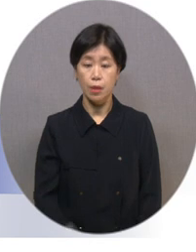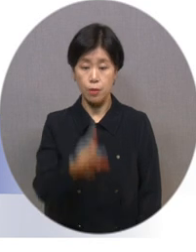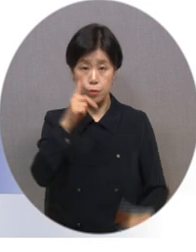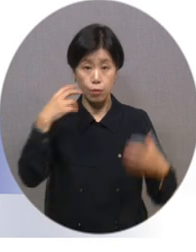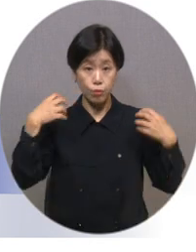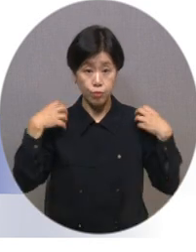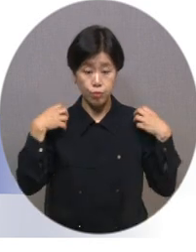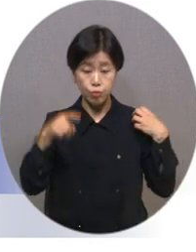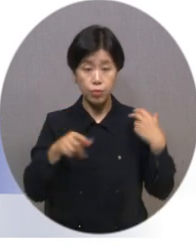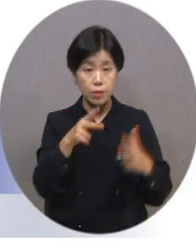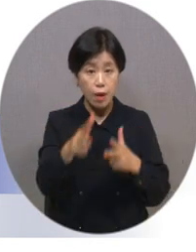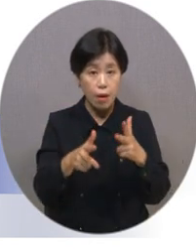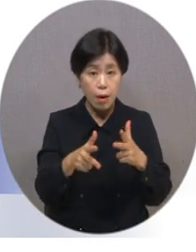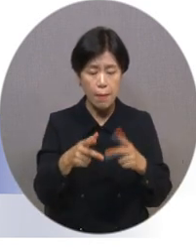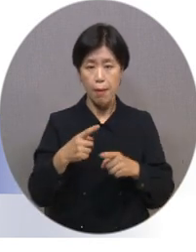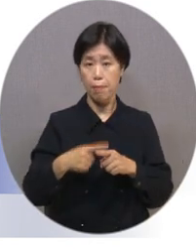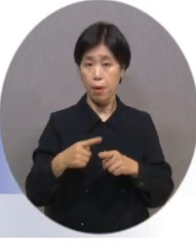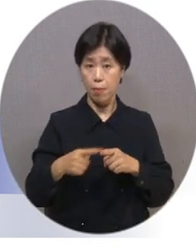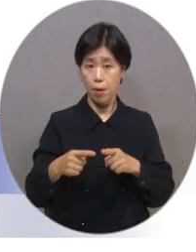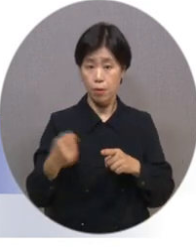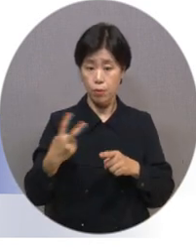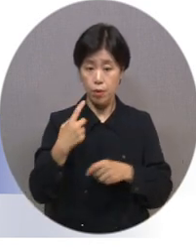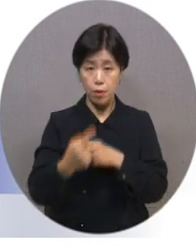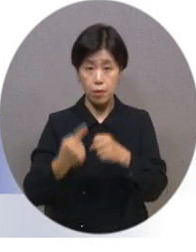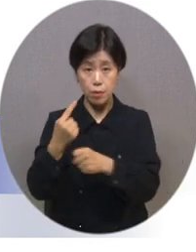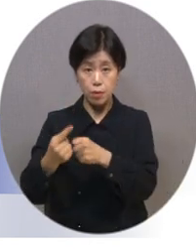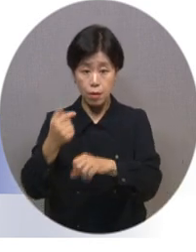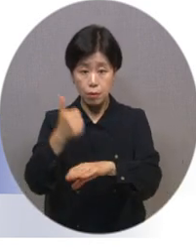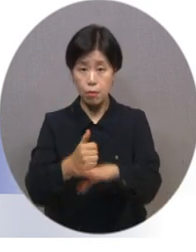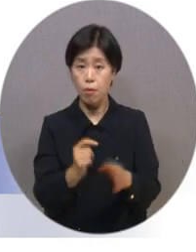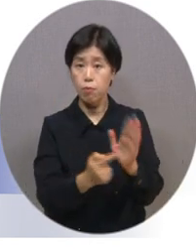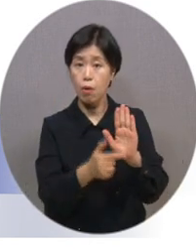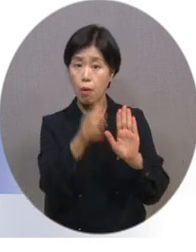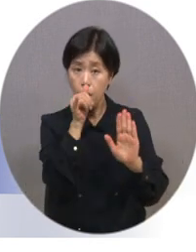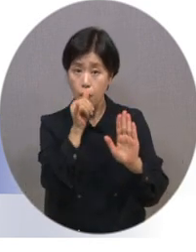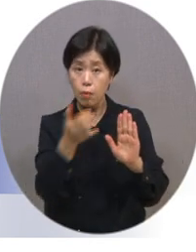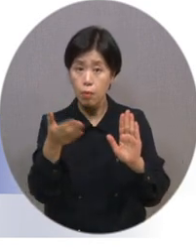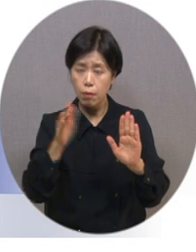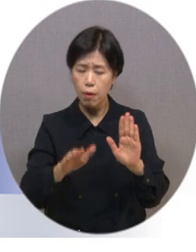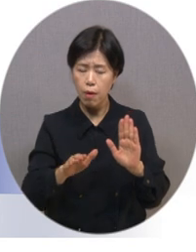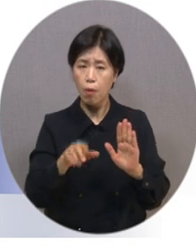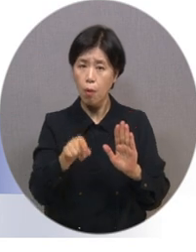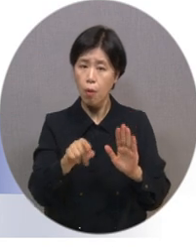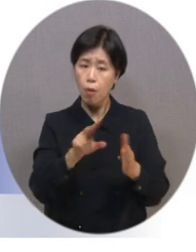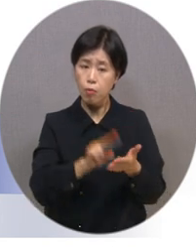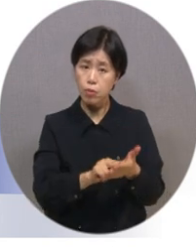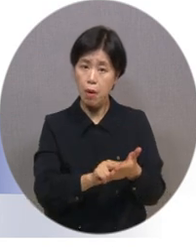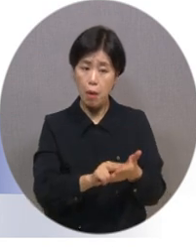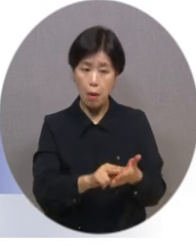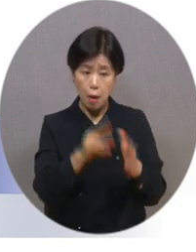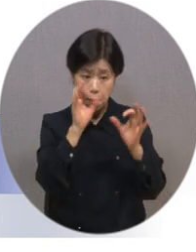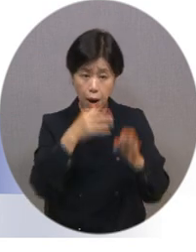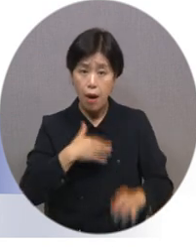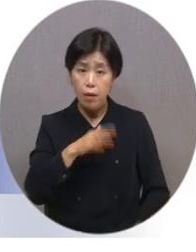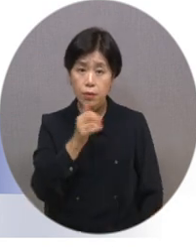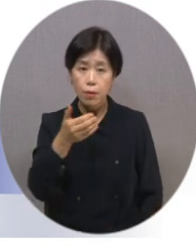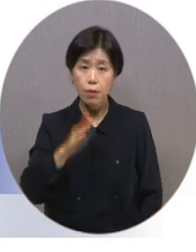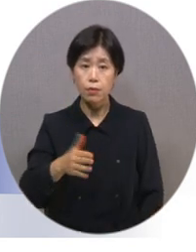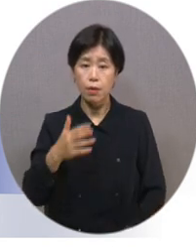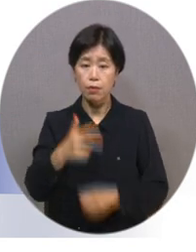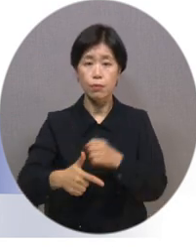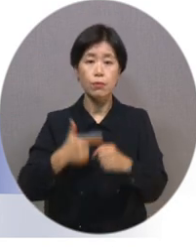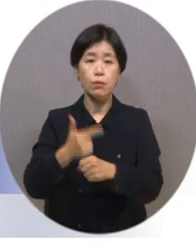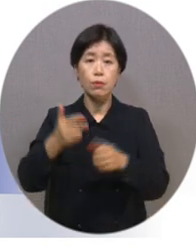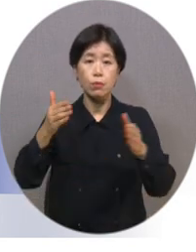정부는 본사업의 자체 평가를 포함한 사업 결과를 매년 내놨을 것입니다이 원인을 알았음에도 무슨 이유로 지난 6년을